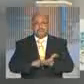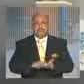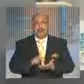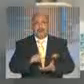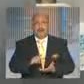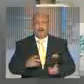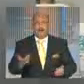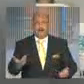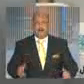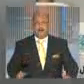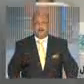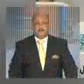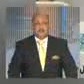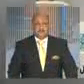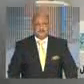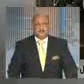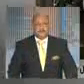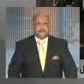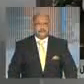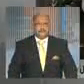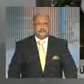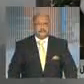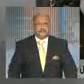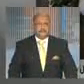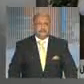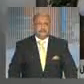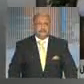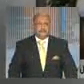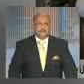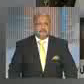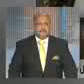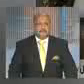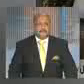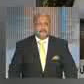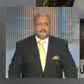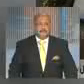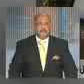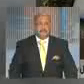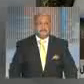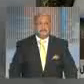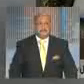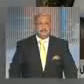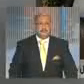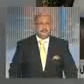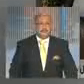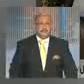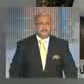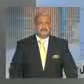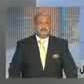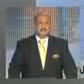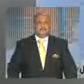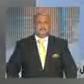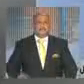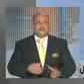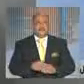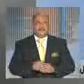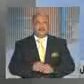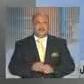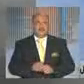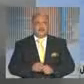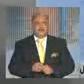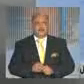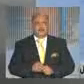أبناء المدرسة الوطنية للمهندسين بصفاقس فوجئوا بمعطيات تخص ملف فساد مالي في صلب الجمعية العلمية لدعم البحث